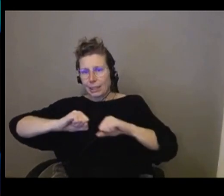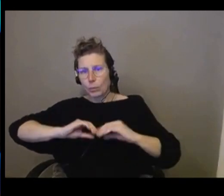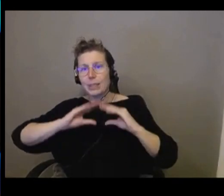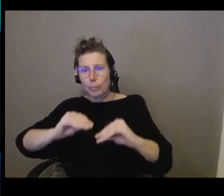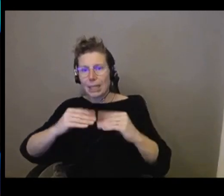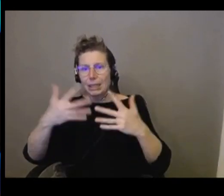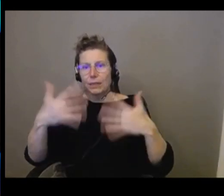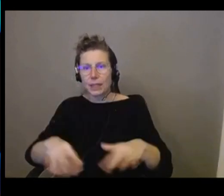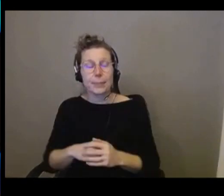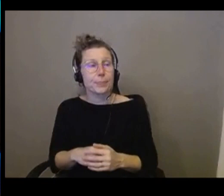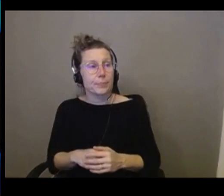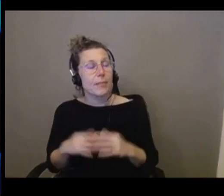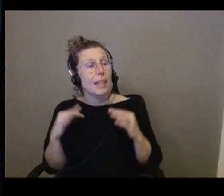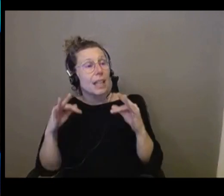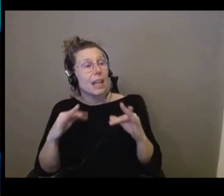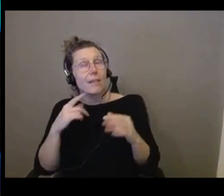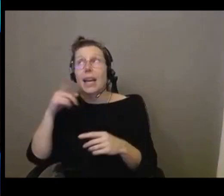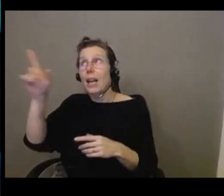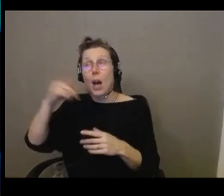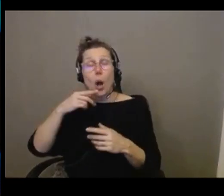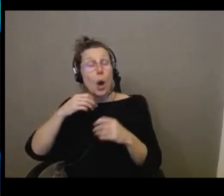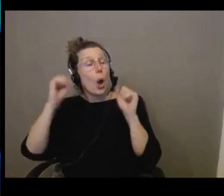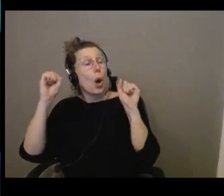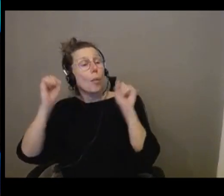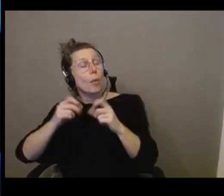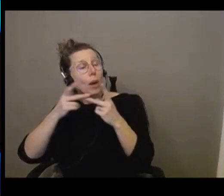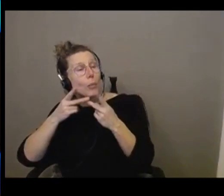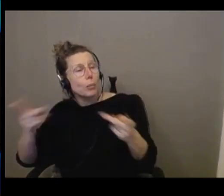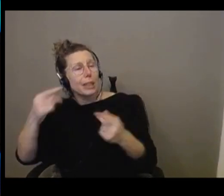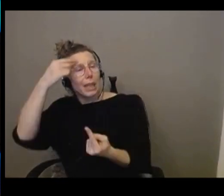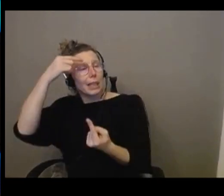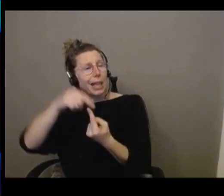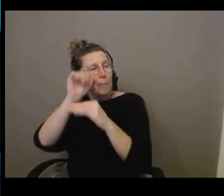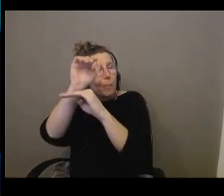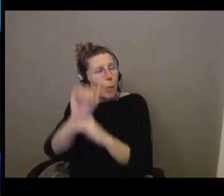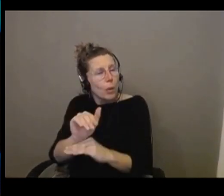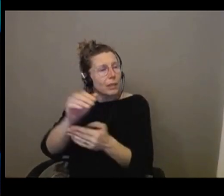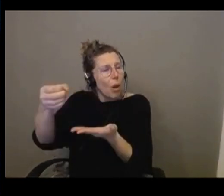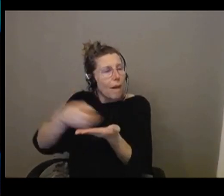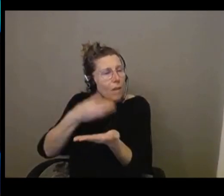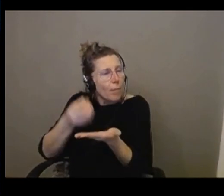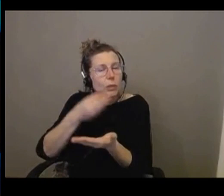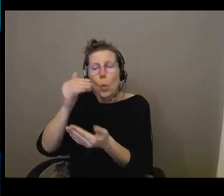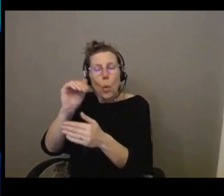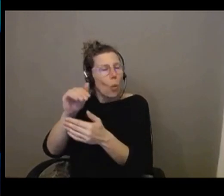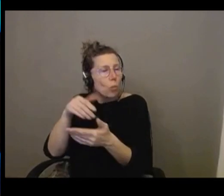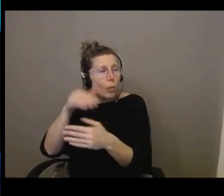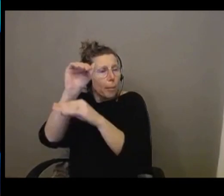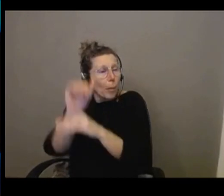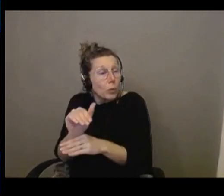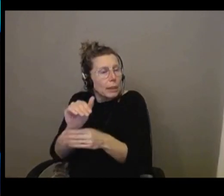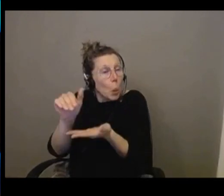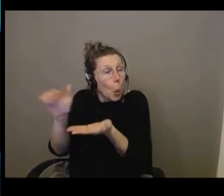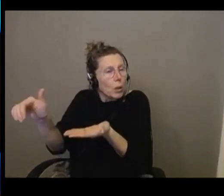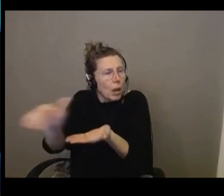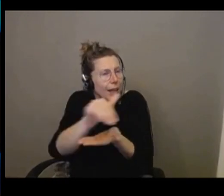donnée, de la protection des données, de la collecte, est-ce que vous avez... je pense que ce sont des éléments importants pour